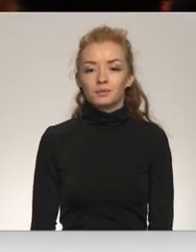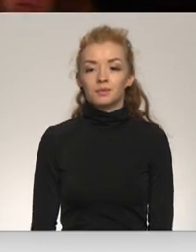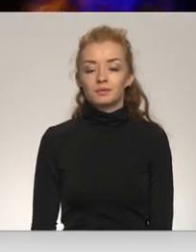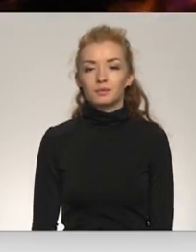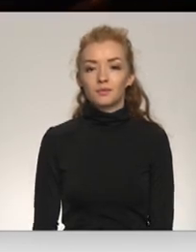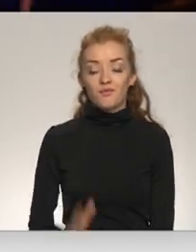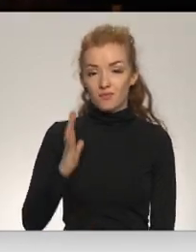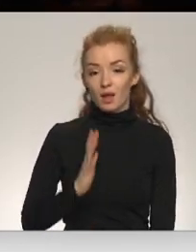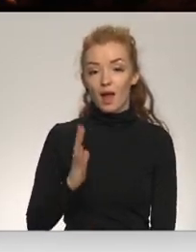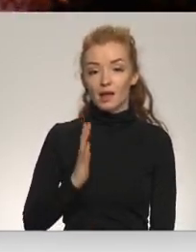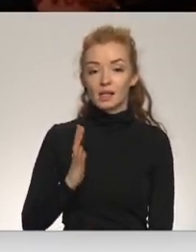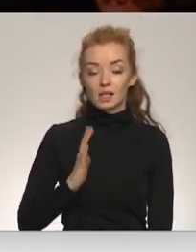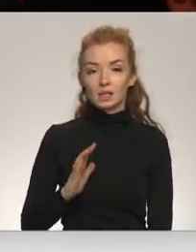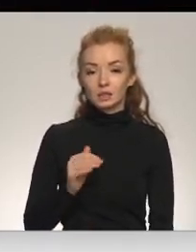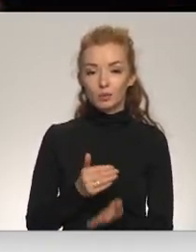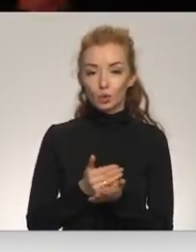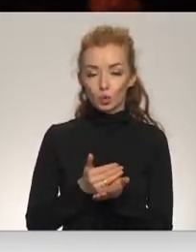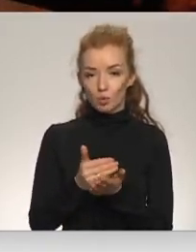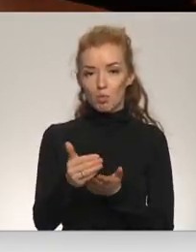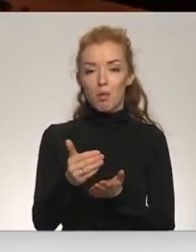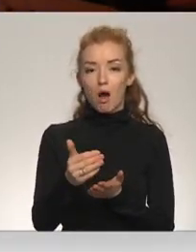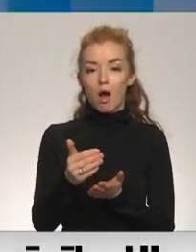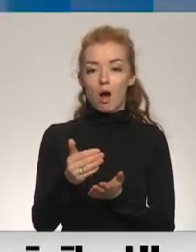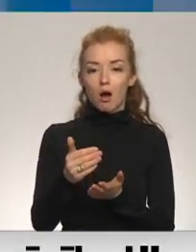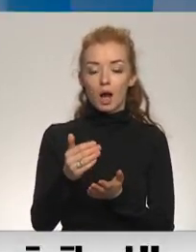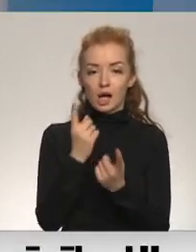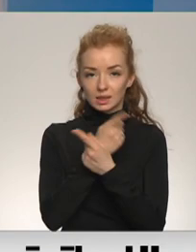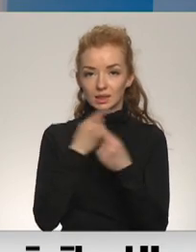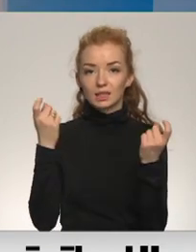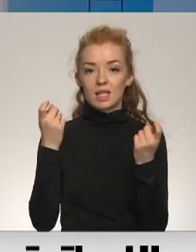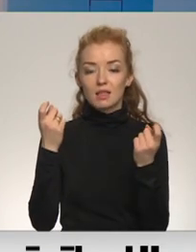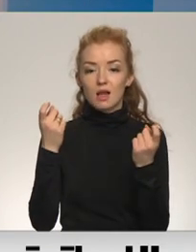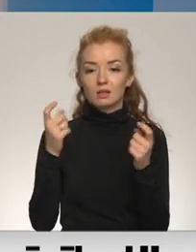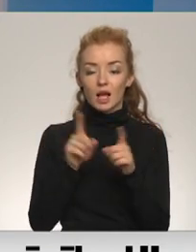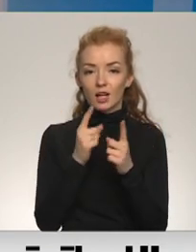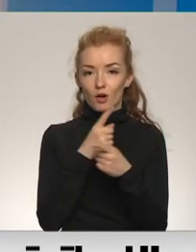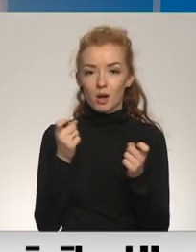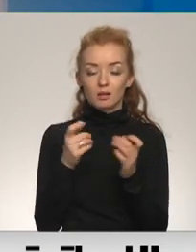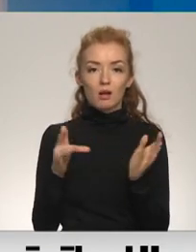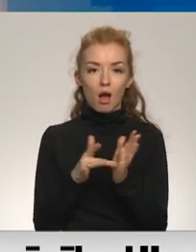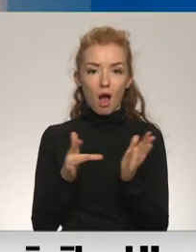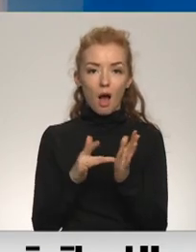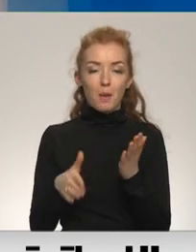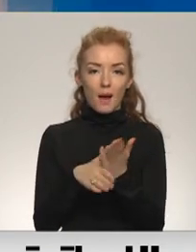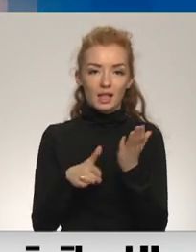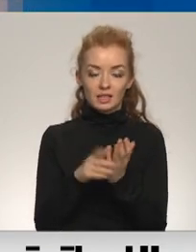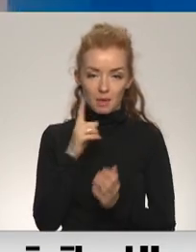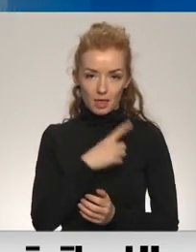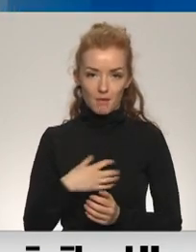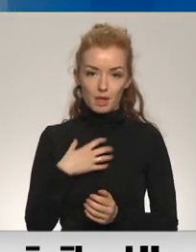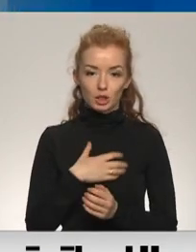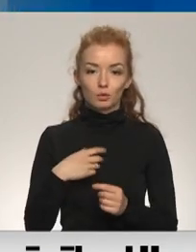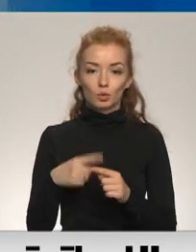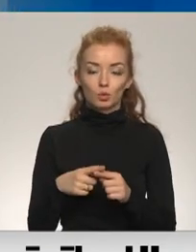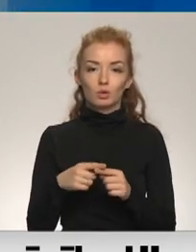Tātad gaidīsim turpmākos noteikti ziņas, arī informāciju par to, kāda palīdzība būs nepieciešama, un